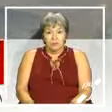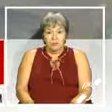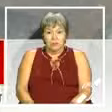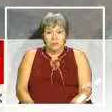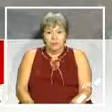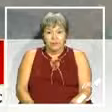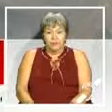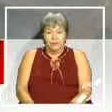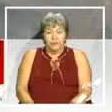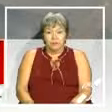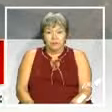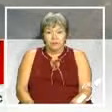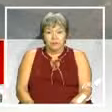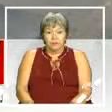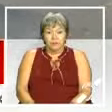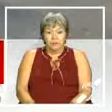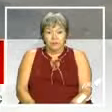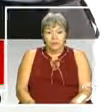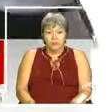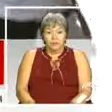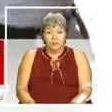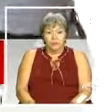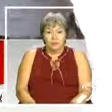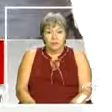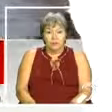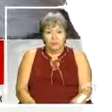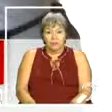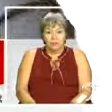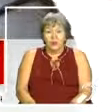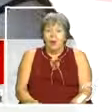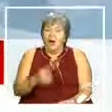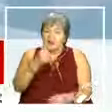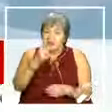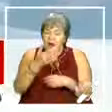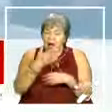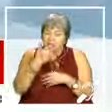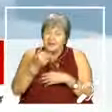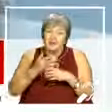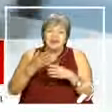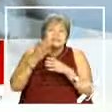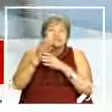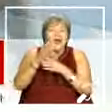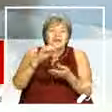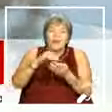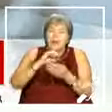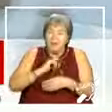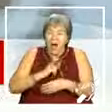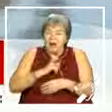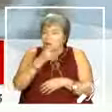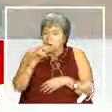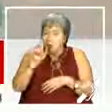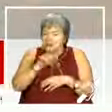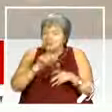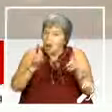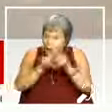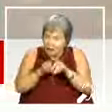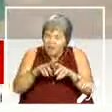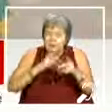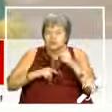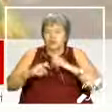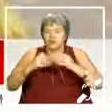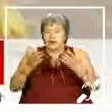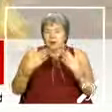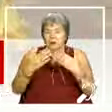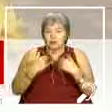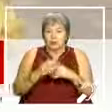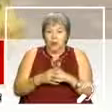teško. Hladimo se kako umemo. Eto, hvala. Deși are avantajul ieșirii la mare, Croația este la fel de afectată de valul de căldură ca